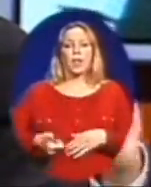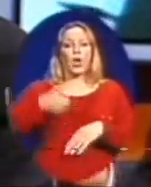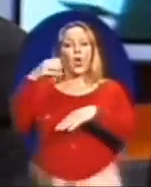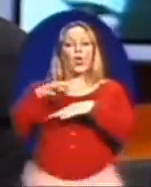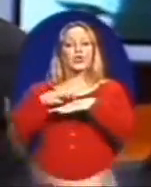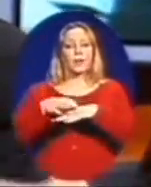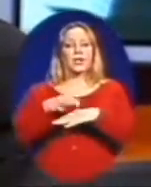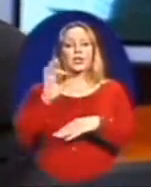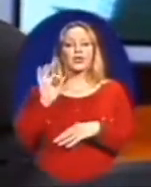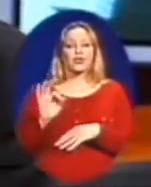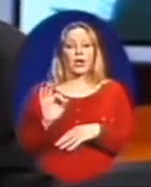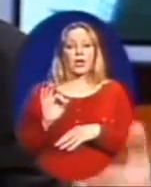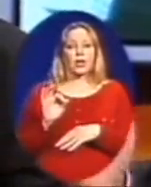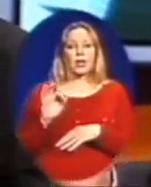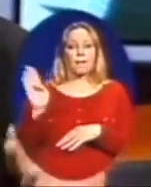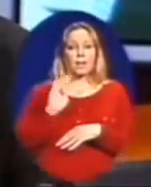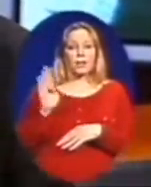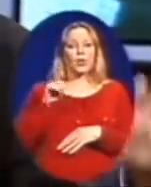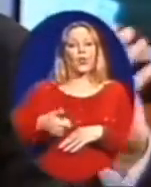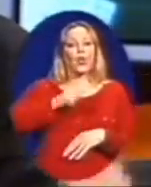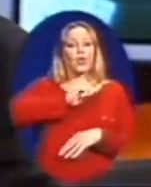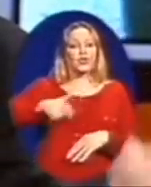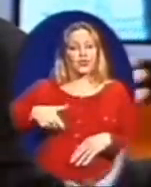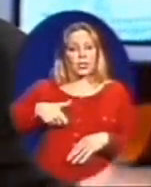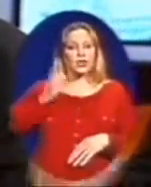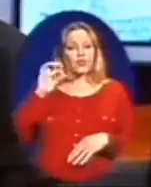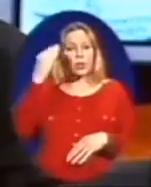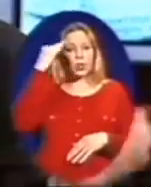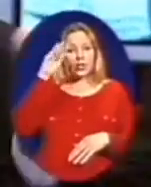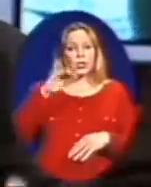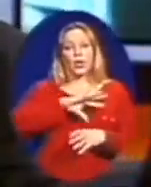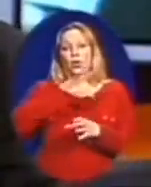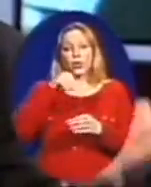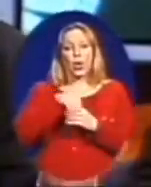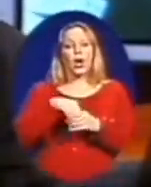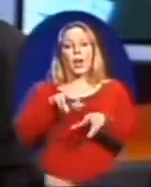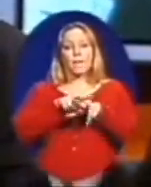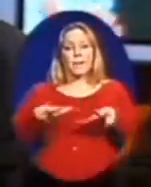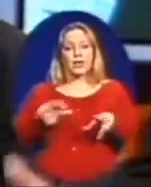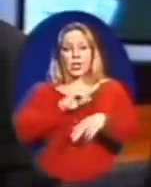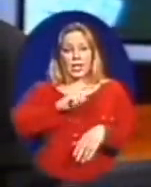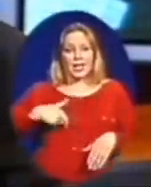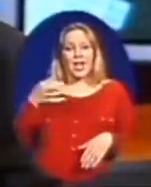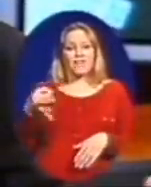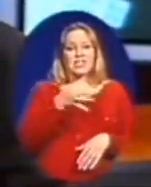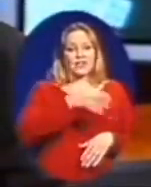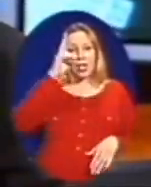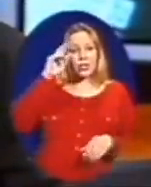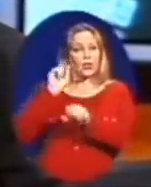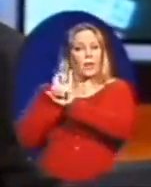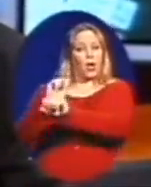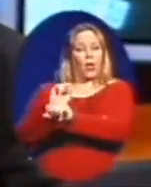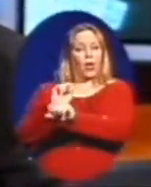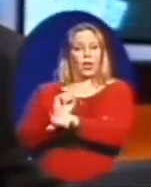עיר בוועם בישראל, ראש עיריית מודיעין, כולל כל המערכת של העירייה והמערכות הציבוריות וסניפי הליכוד מאחורה